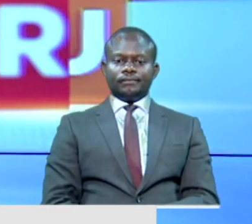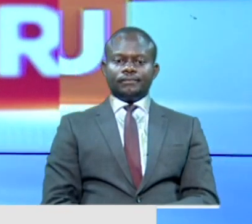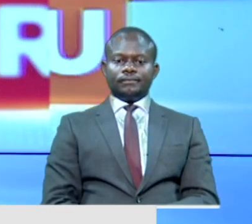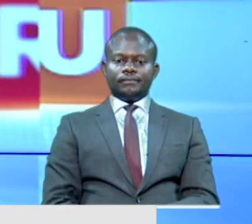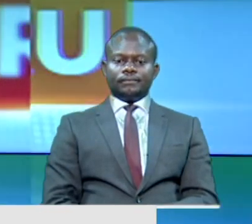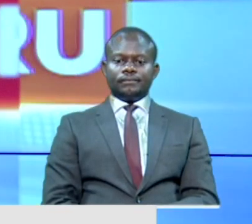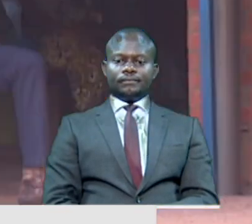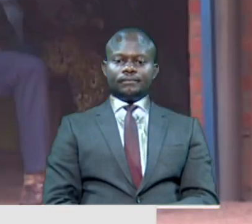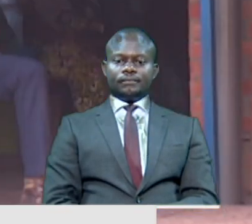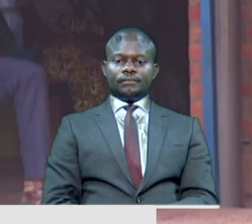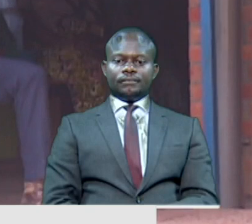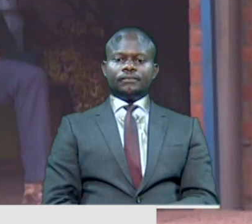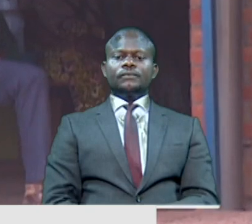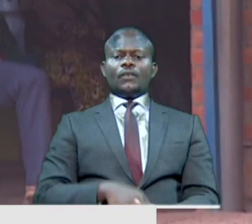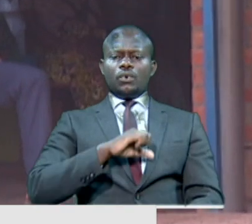nkuru